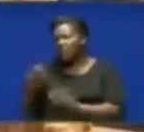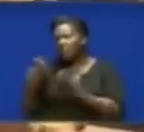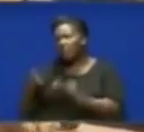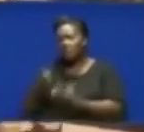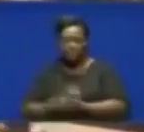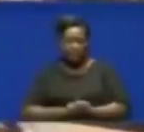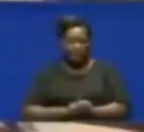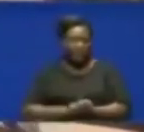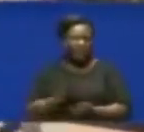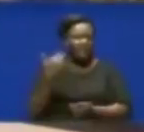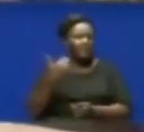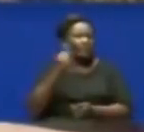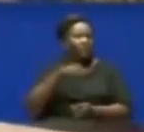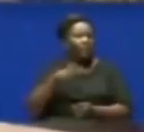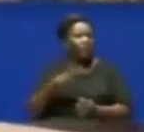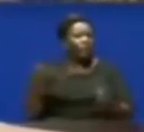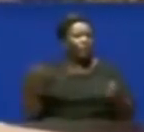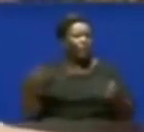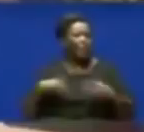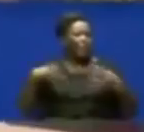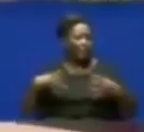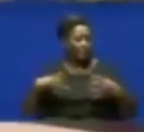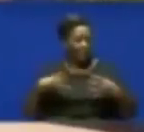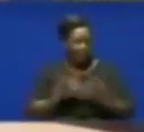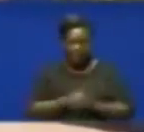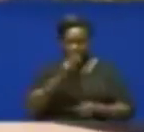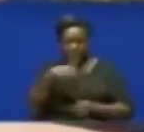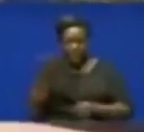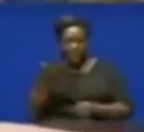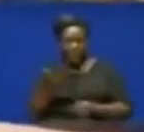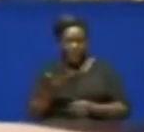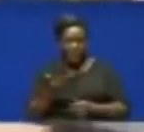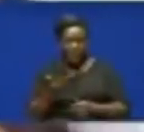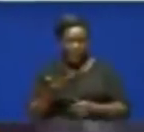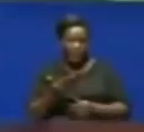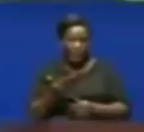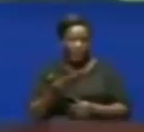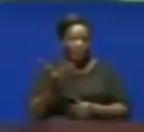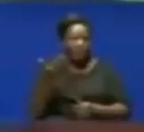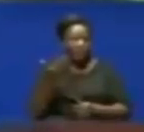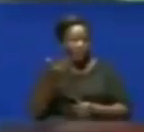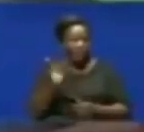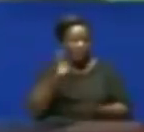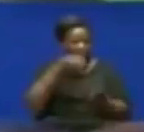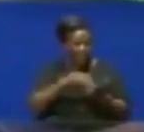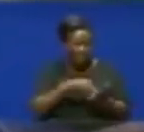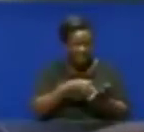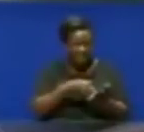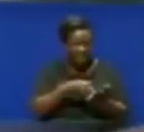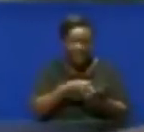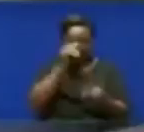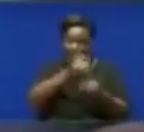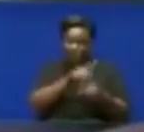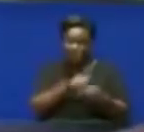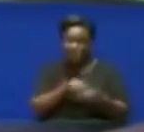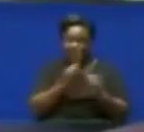watu wamekuwa na hofu sana. Mtu akija anatafuta namna ya kusimama, hataki hata ni mteja lakini hataki hata umsogelee. Yaani tangia ugonjwa umekuwa ni tishio,